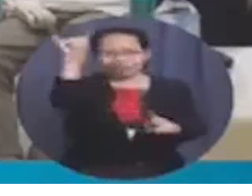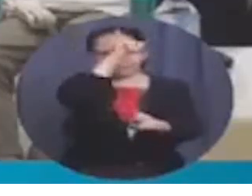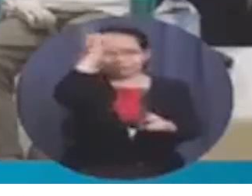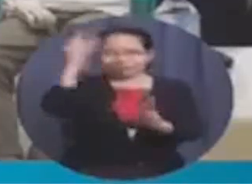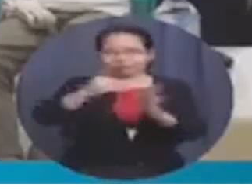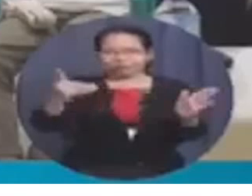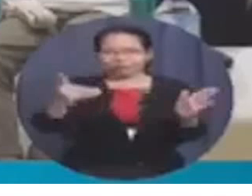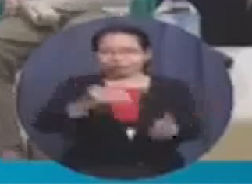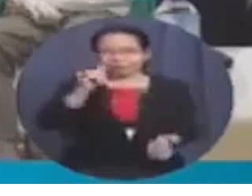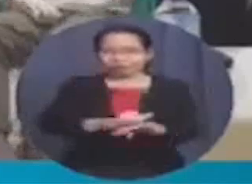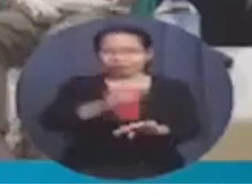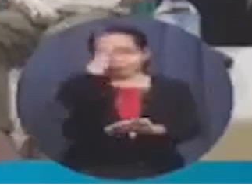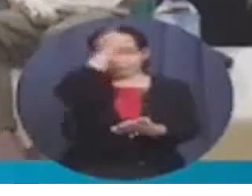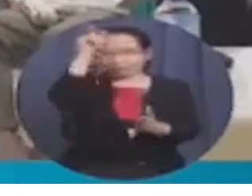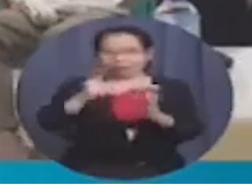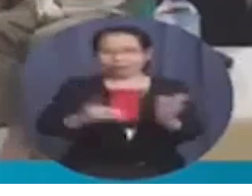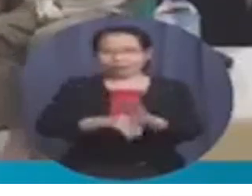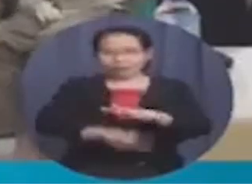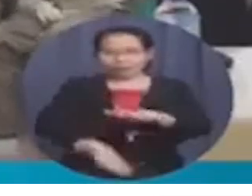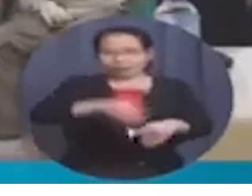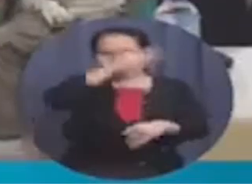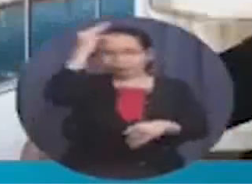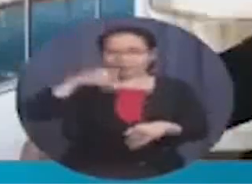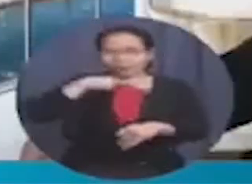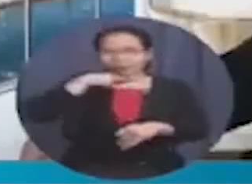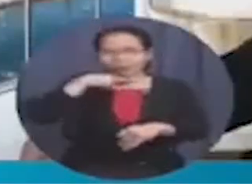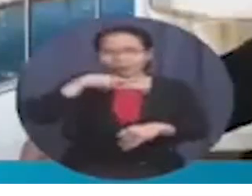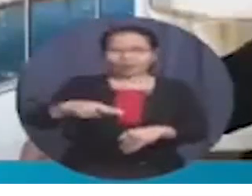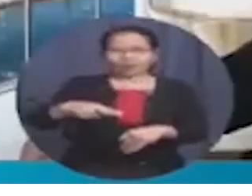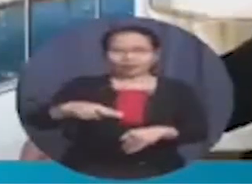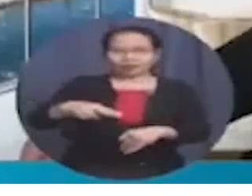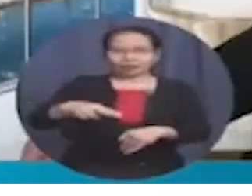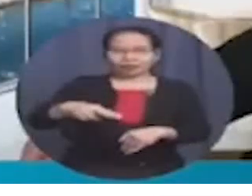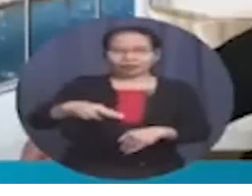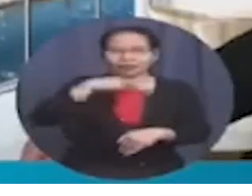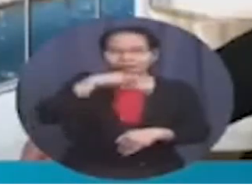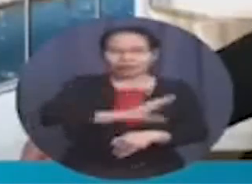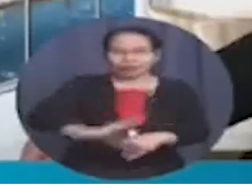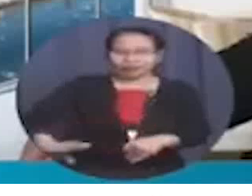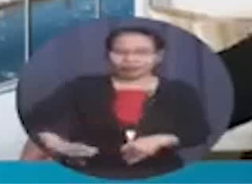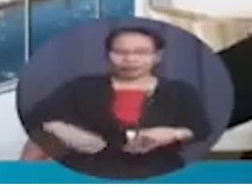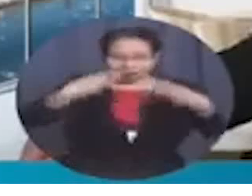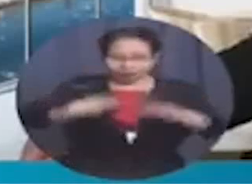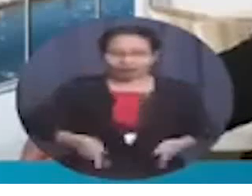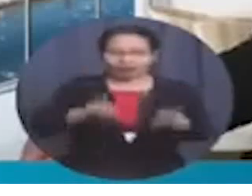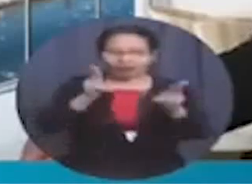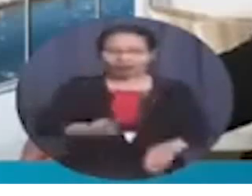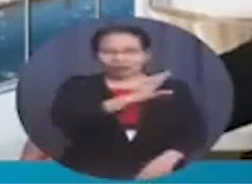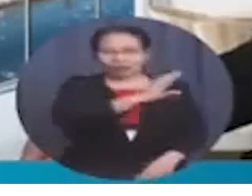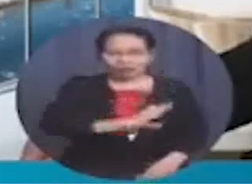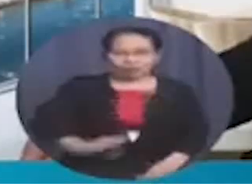Napakakatarantaduhang aral niyan. Yung ipinanganak ni Maria, hindi yun si Kristo. Yun yung katawan tao ni